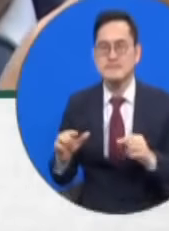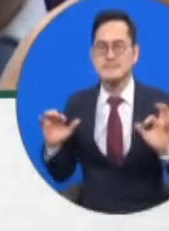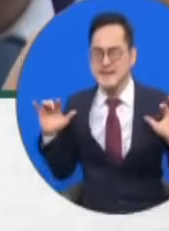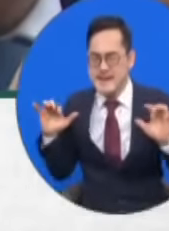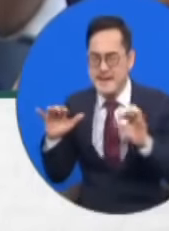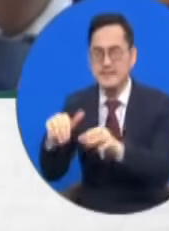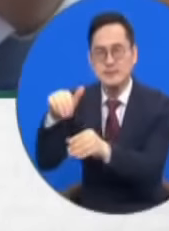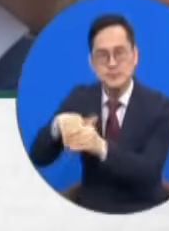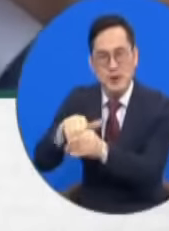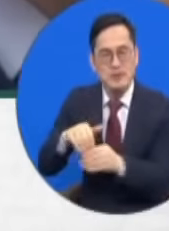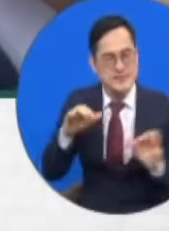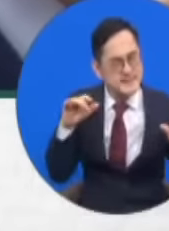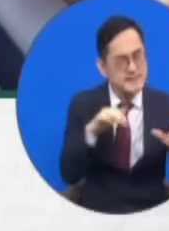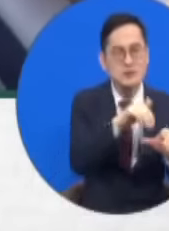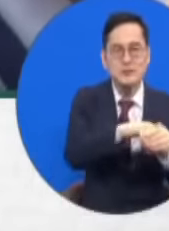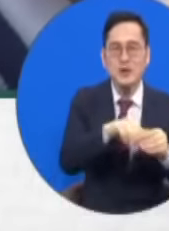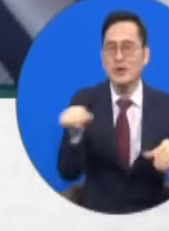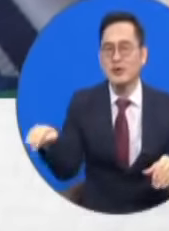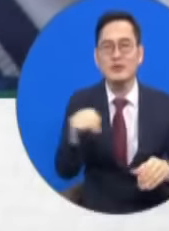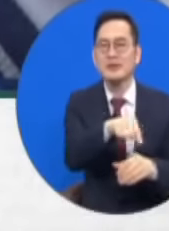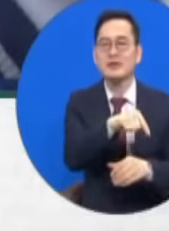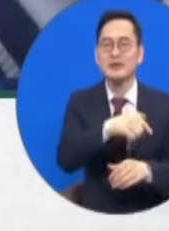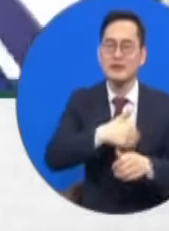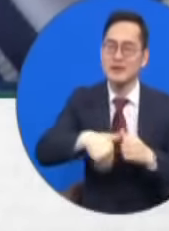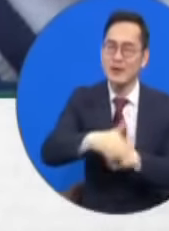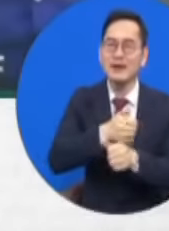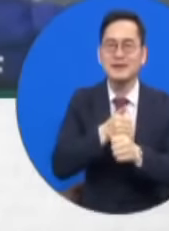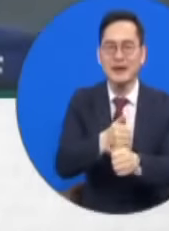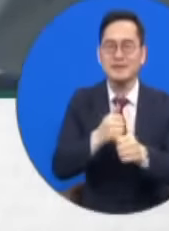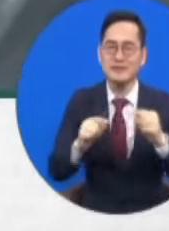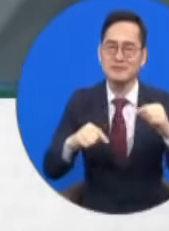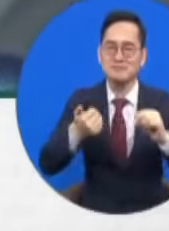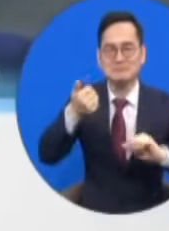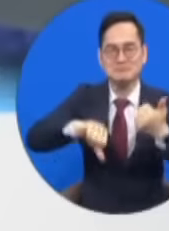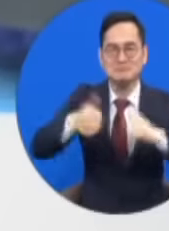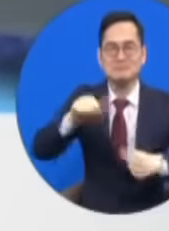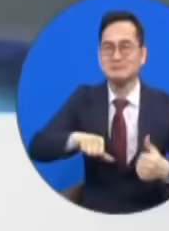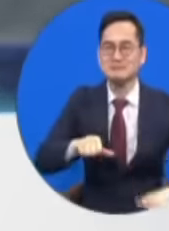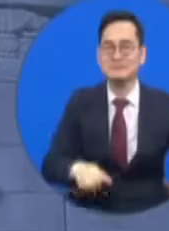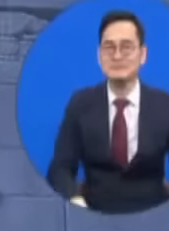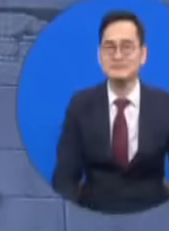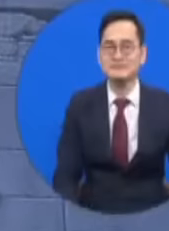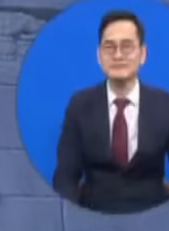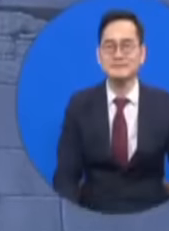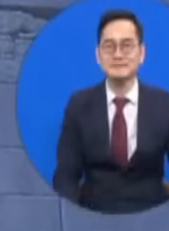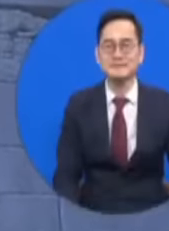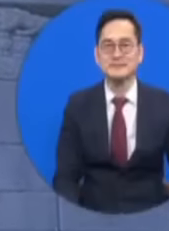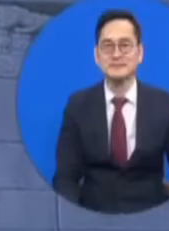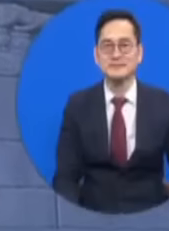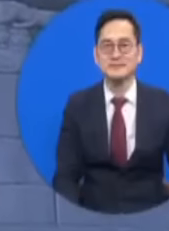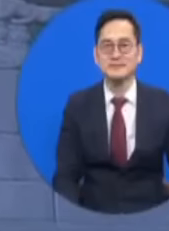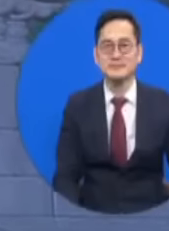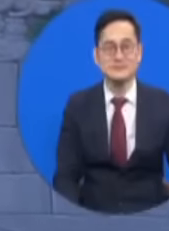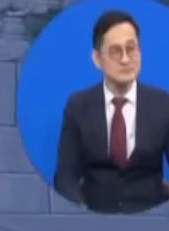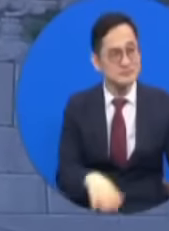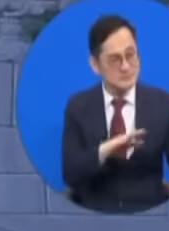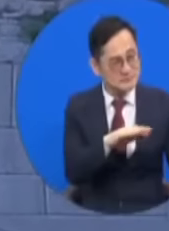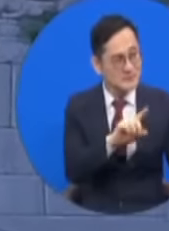것을 한번 인식하는 그런 시간도 될 필요가 있겠네요. 예, 자 그렇다면 조기현 부회장님